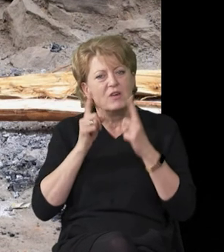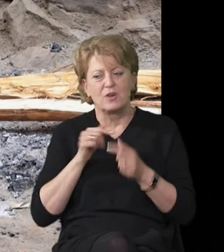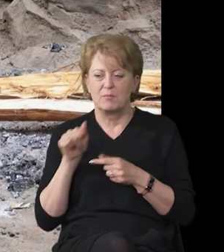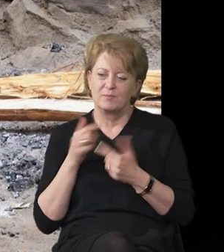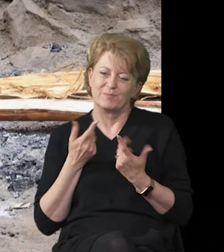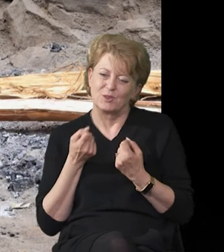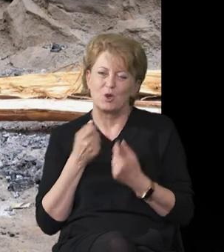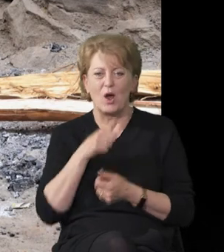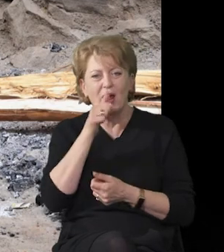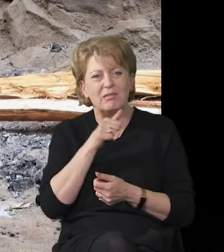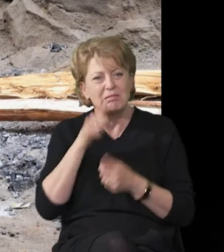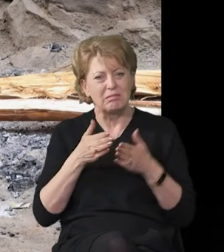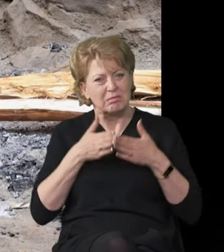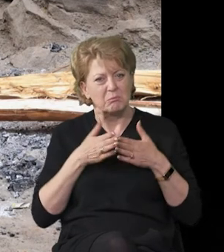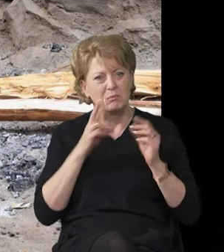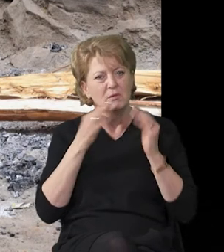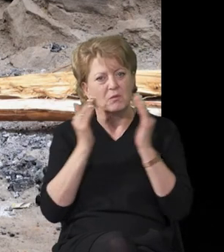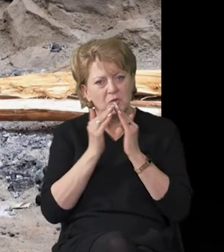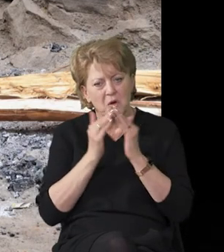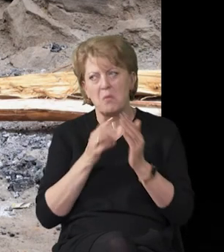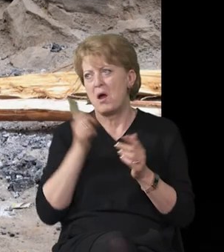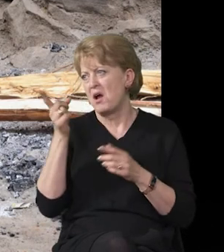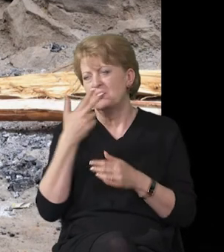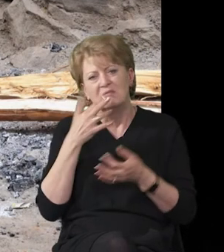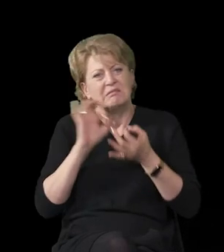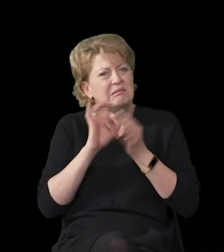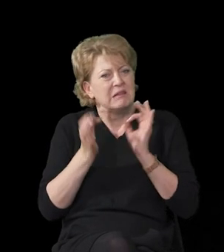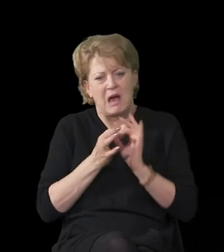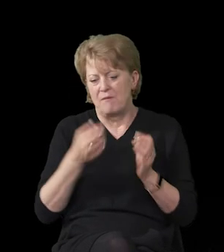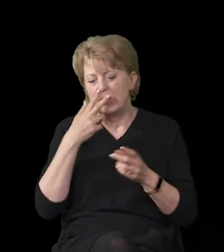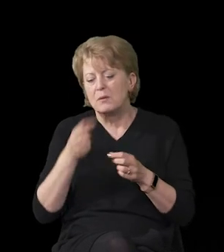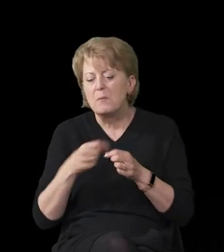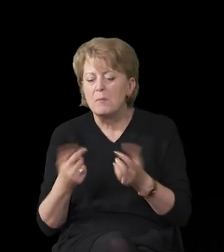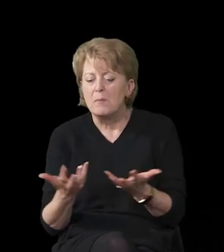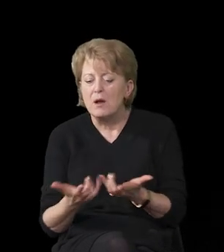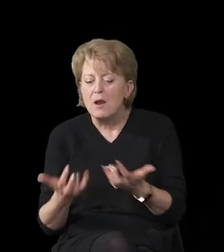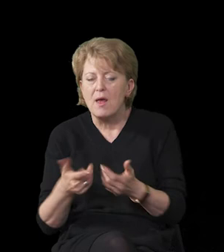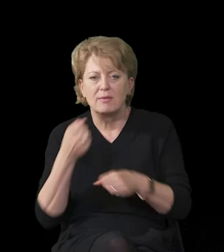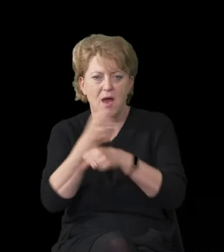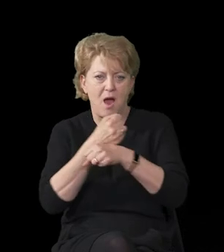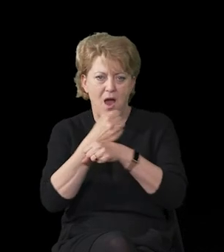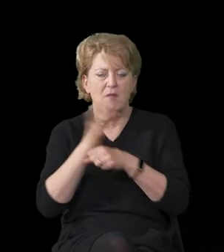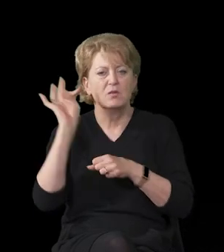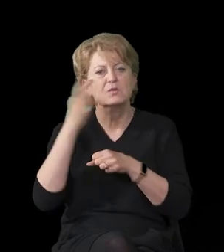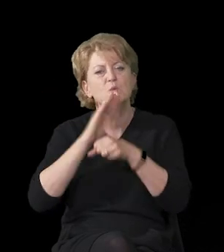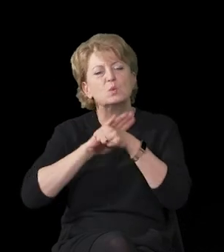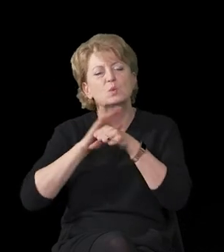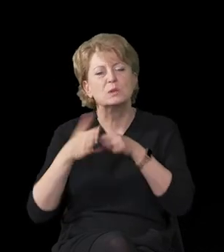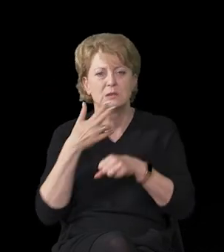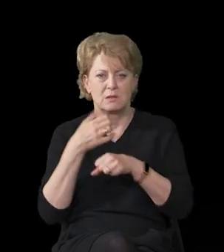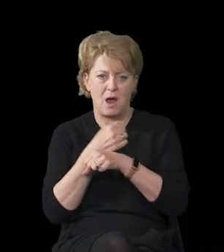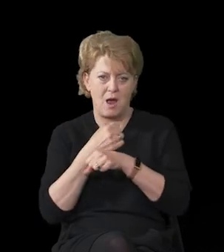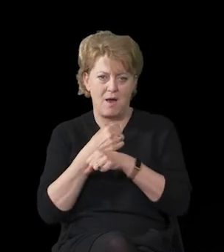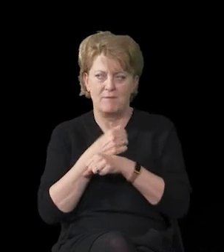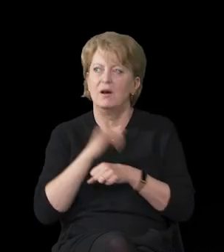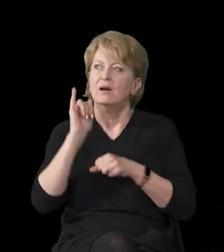zewnątrz, a tutaj również palenie kawy, z której Etiopia słynie. Spotkałem w Gonder również kobietę, która miała